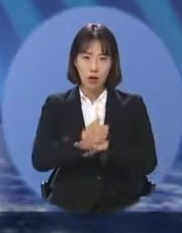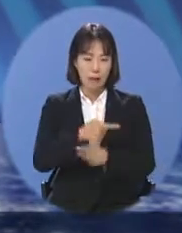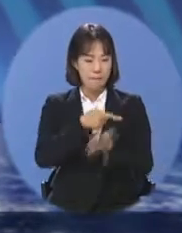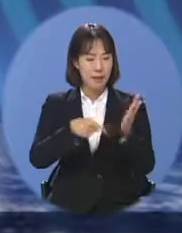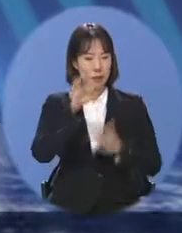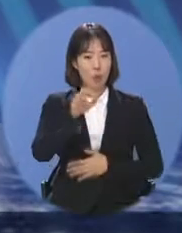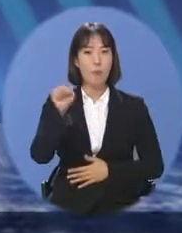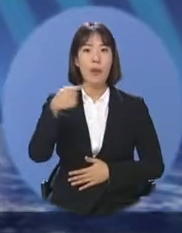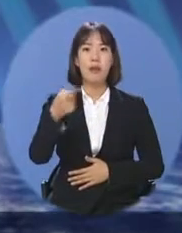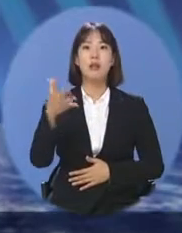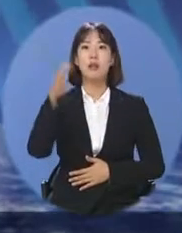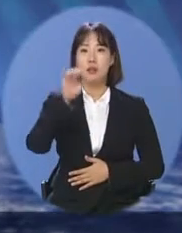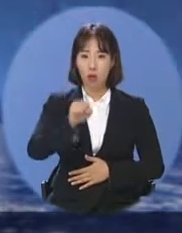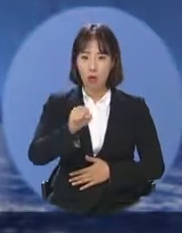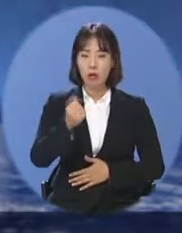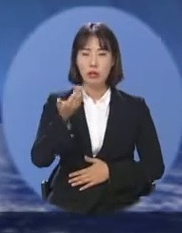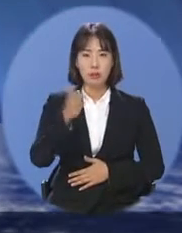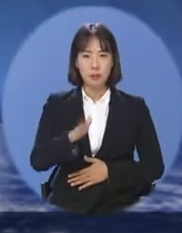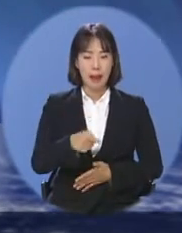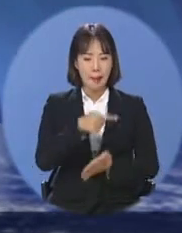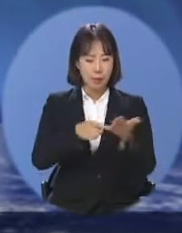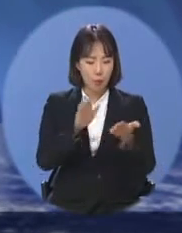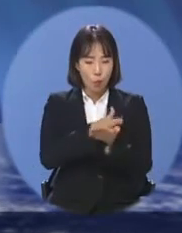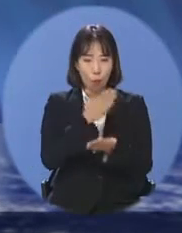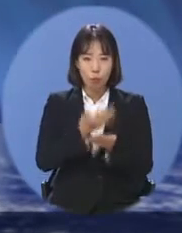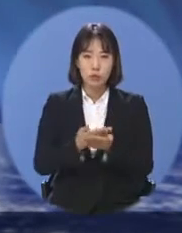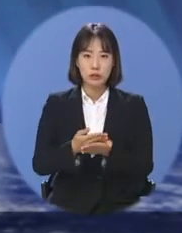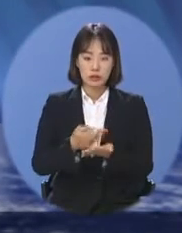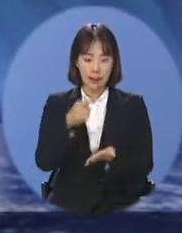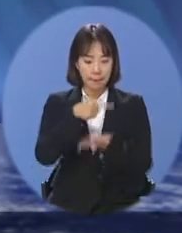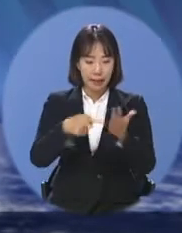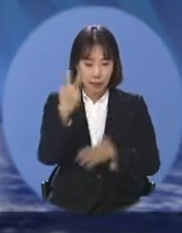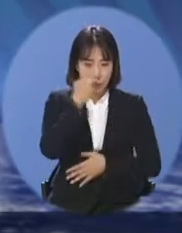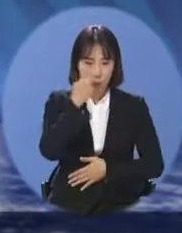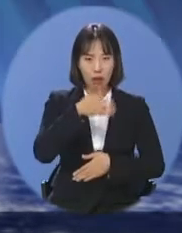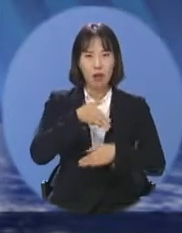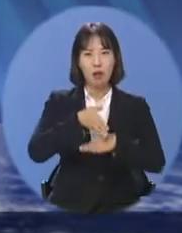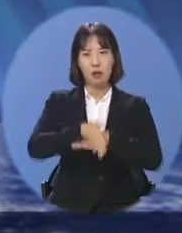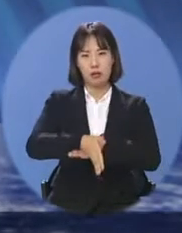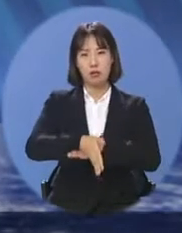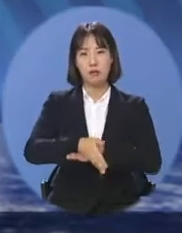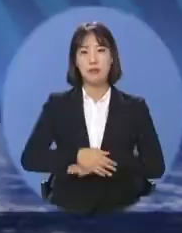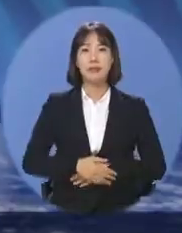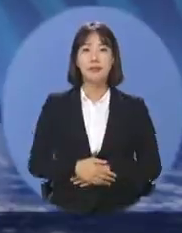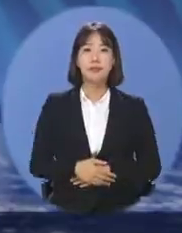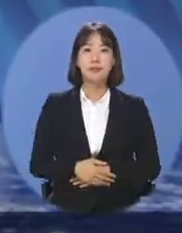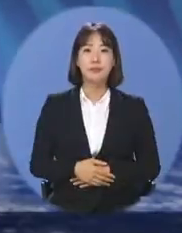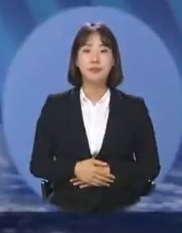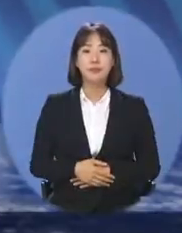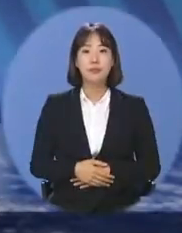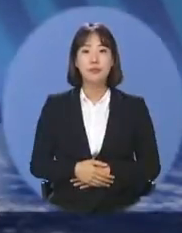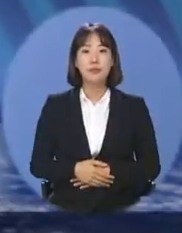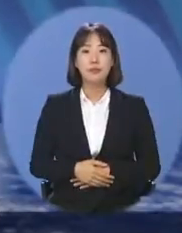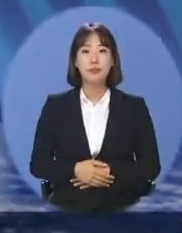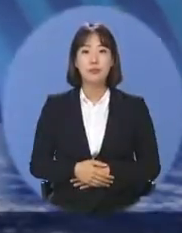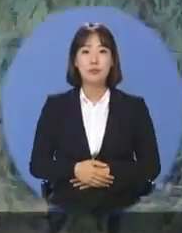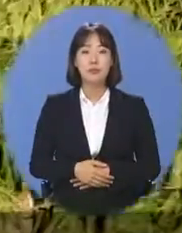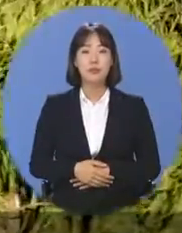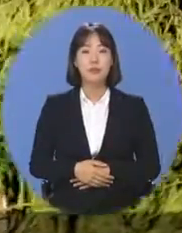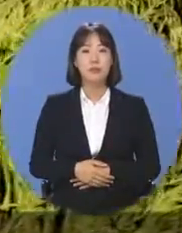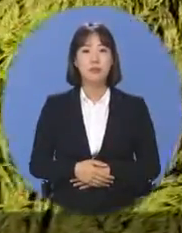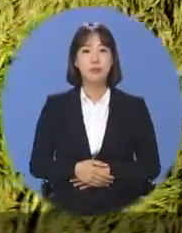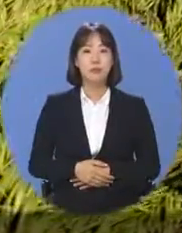피해액은 101억 원으로 나왔지만 피해 복구는 물론 피해 조사 역시 더디기만 합니다. 손준수 기자의 보도입니다.